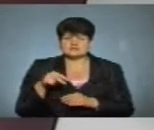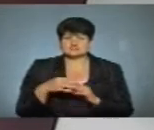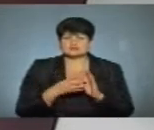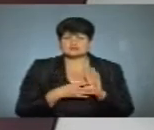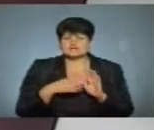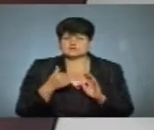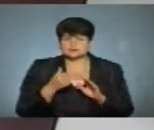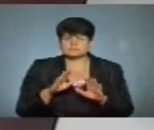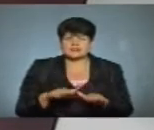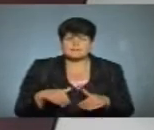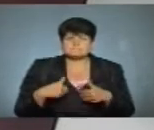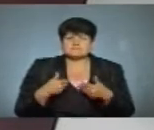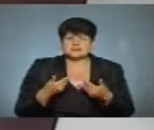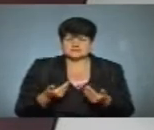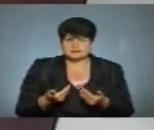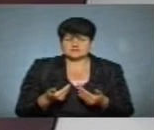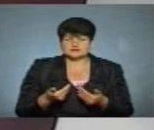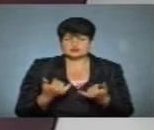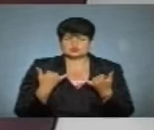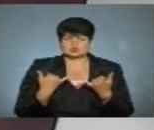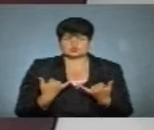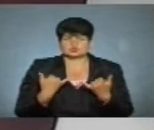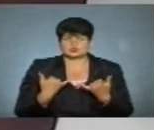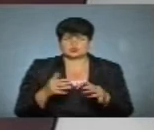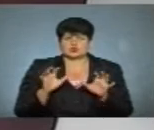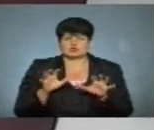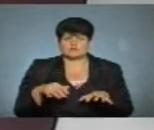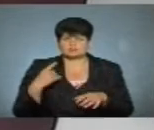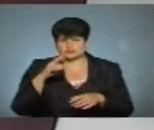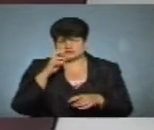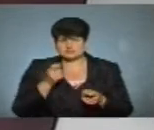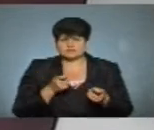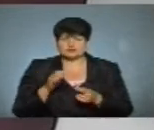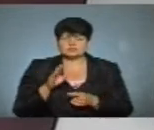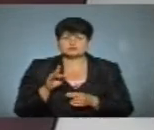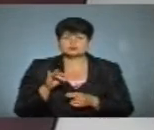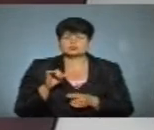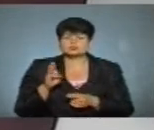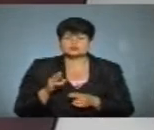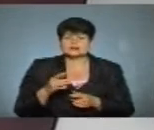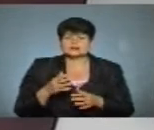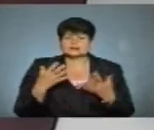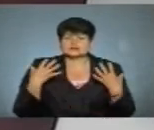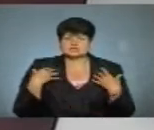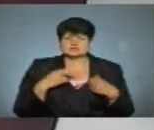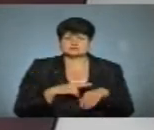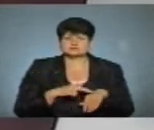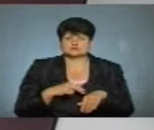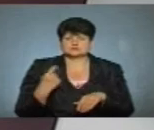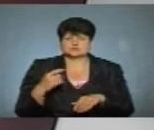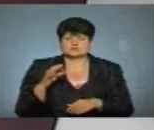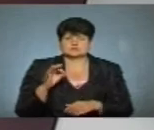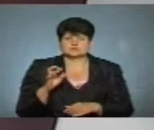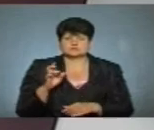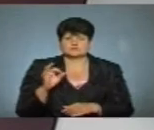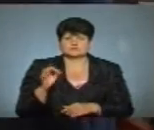року. Передали її Дмитру Підручному сьогодні голова облдержадміністрації Володимир Труш і начальник Нацполіції області Олександр